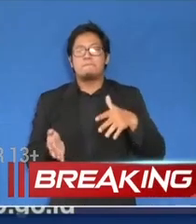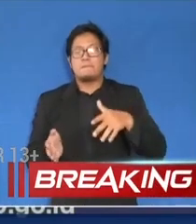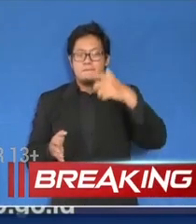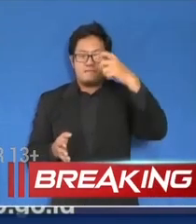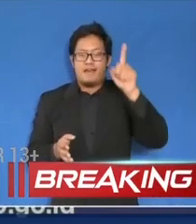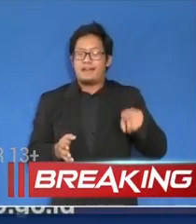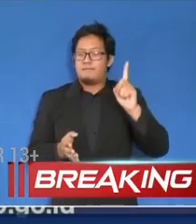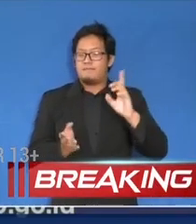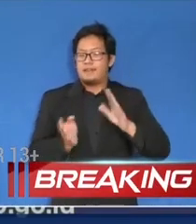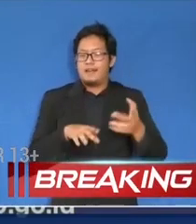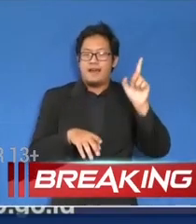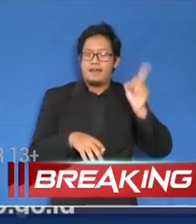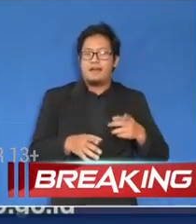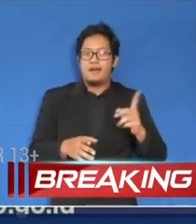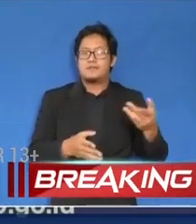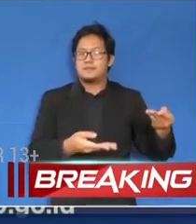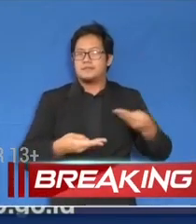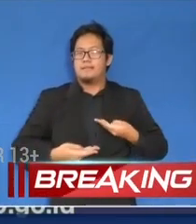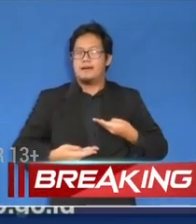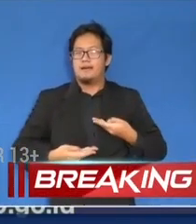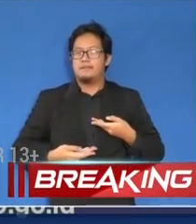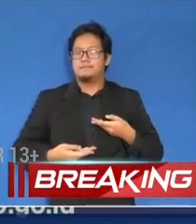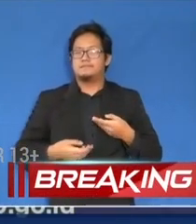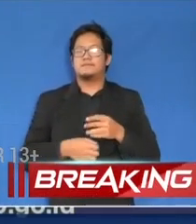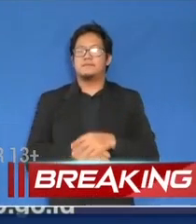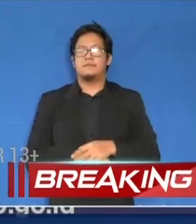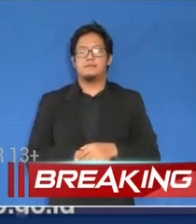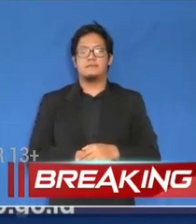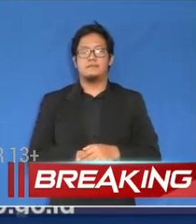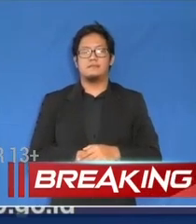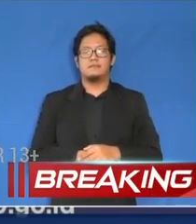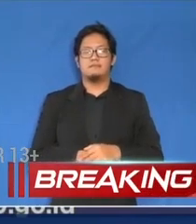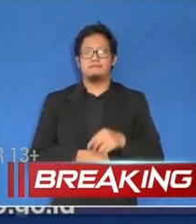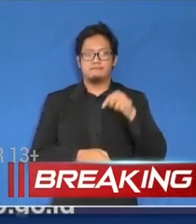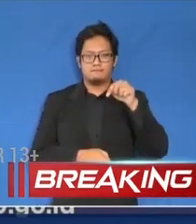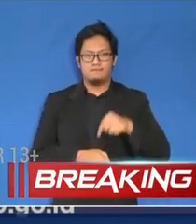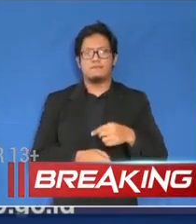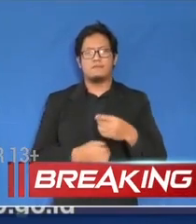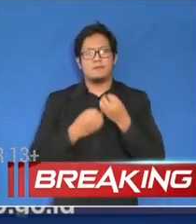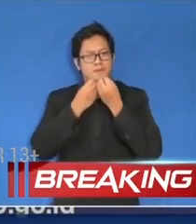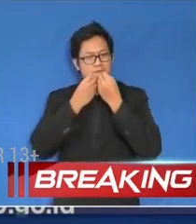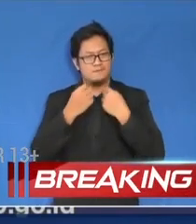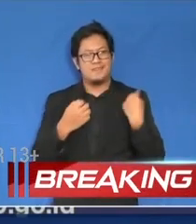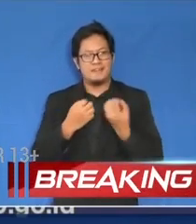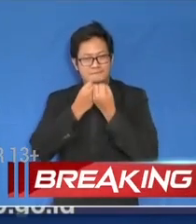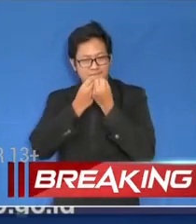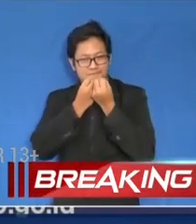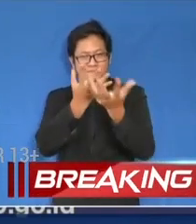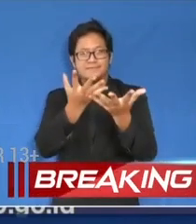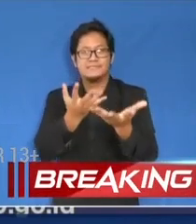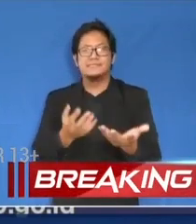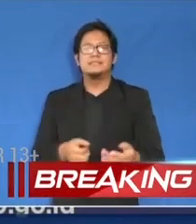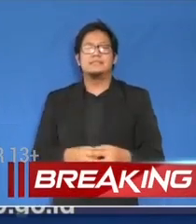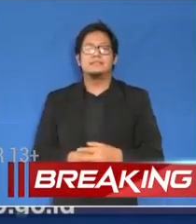sudah membersihkan dirinya sendiri. Ya, inilah sekelumit dari saya, para pemirsa.